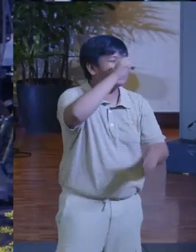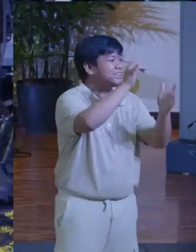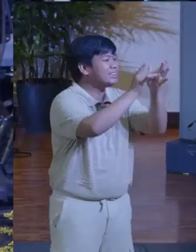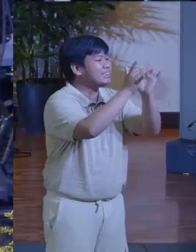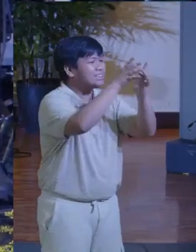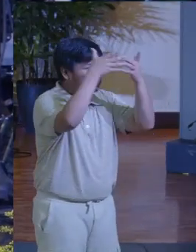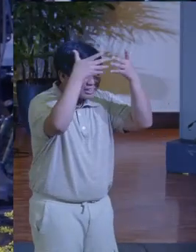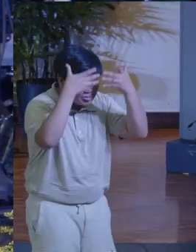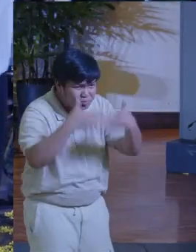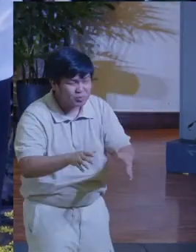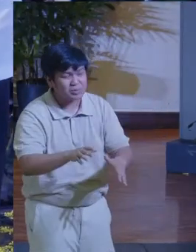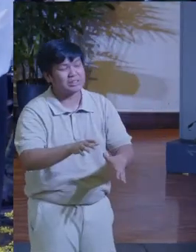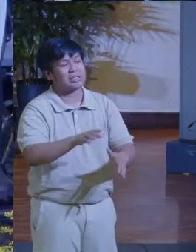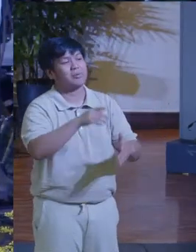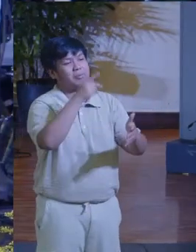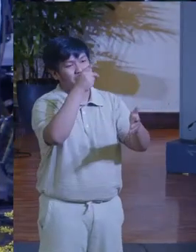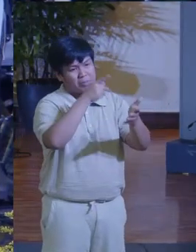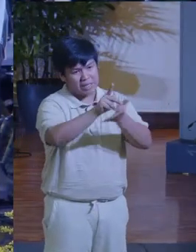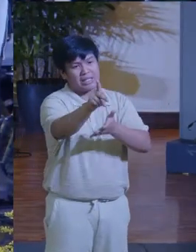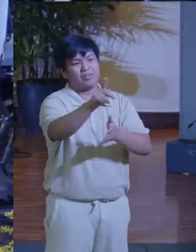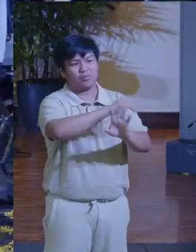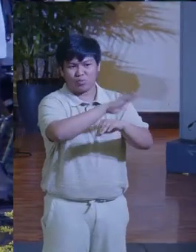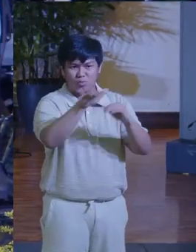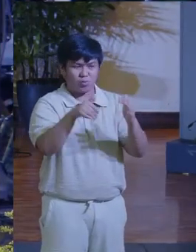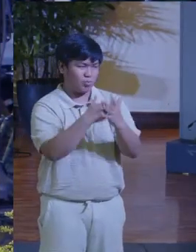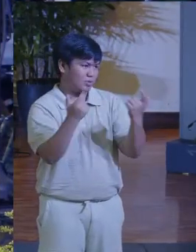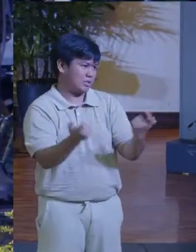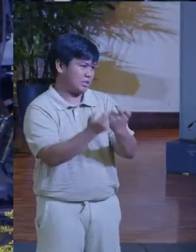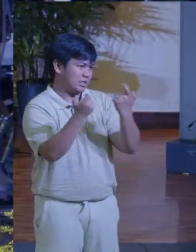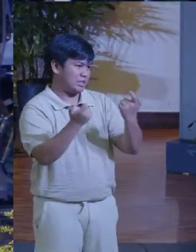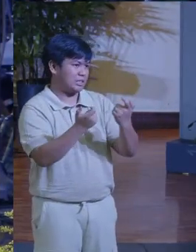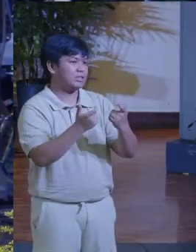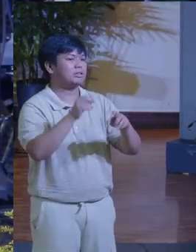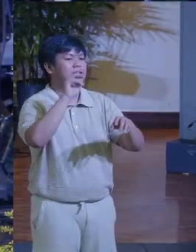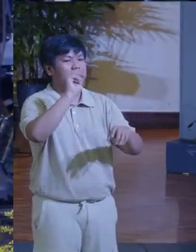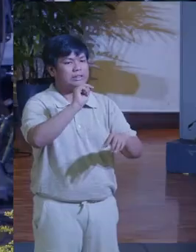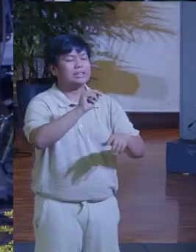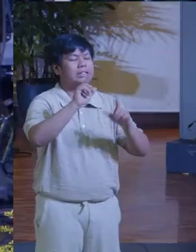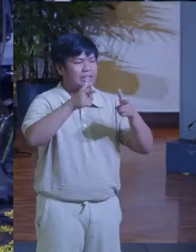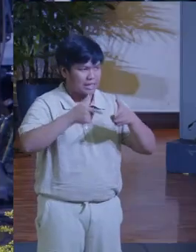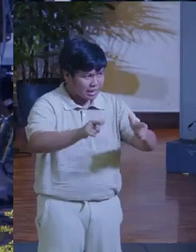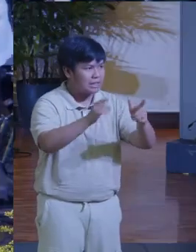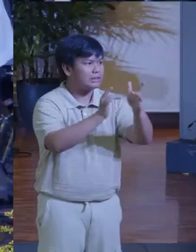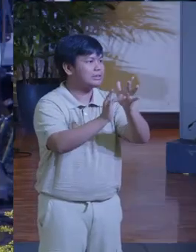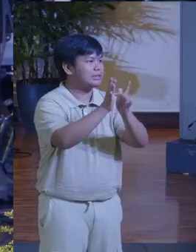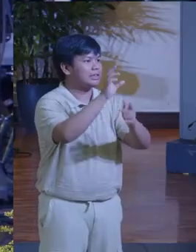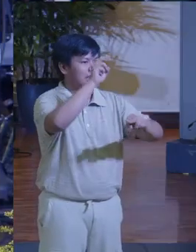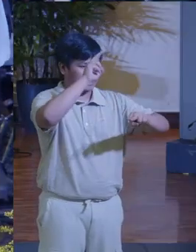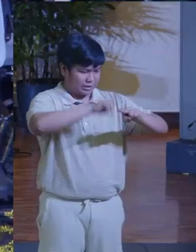yung kasalanan yon. At ibabalik natin siya sa throne ng ating buhay.